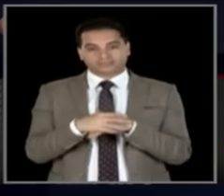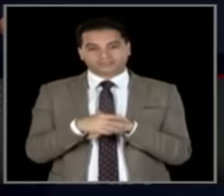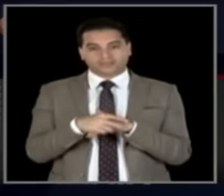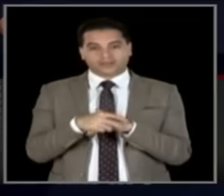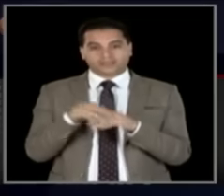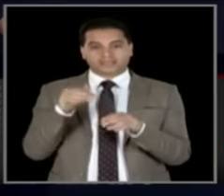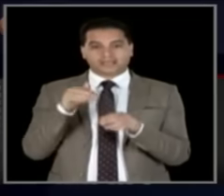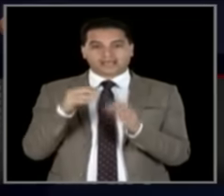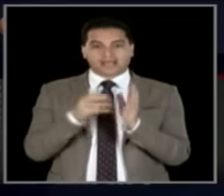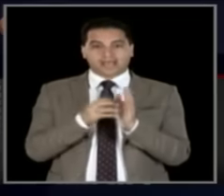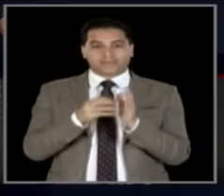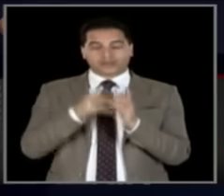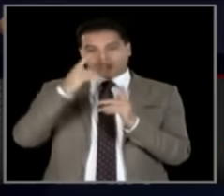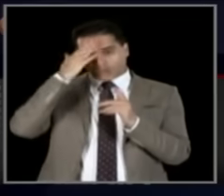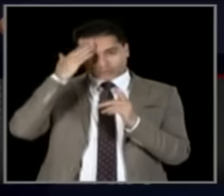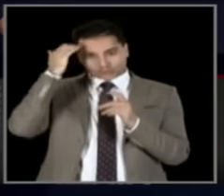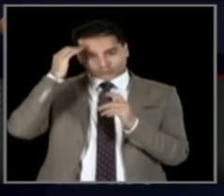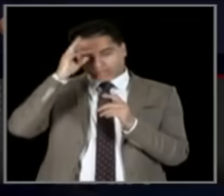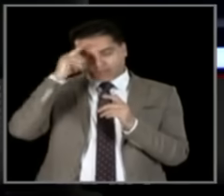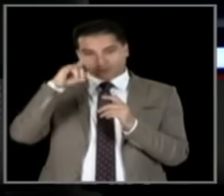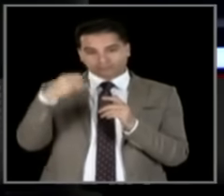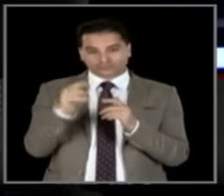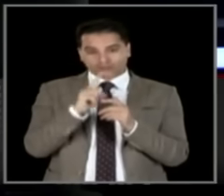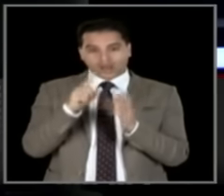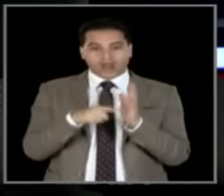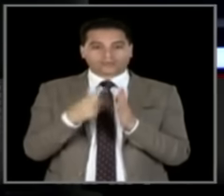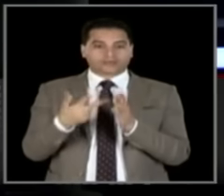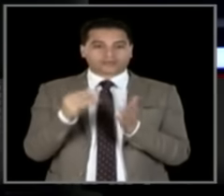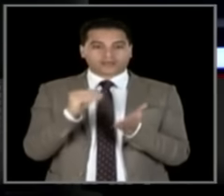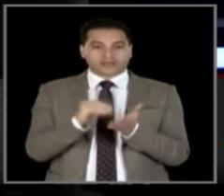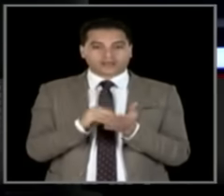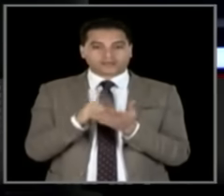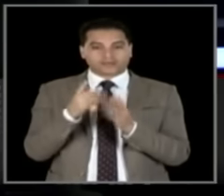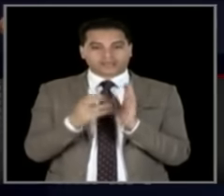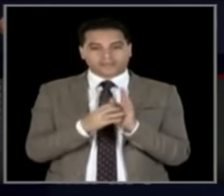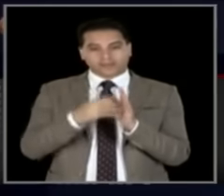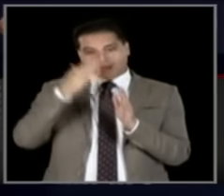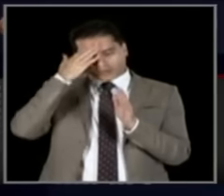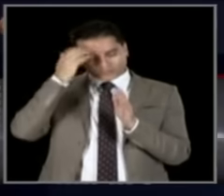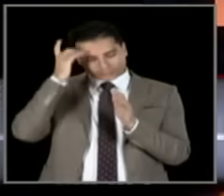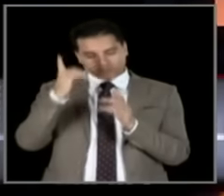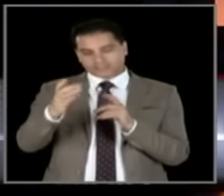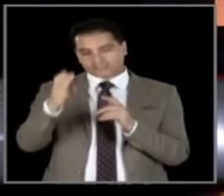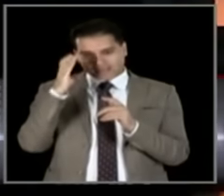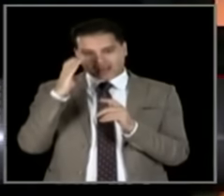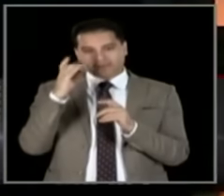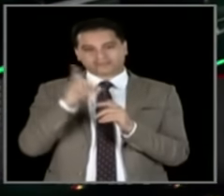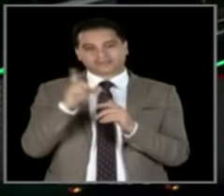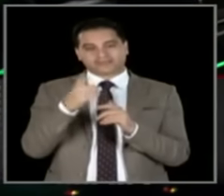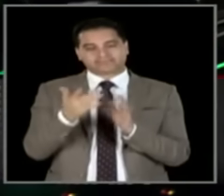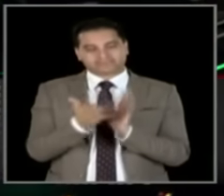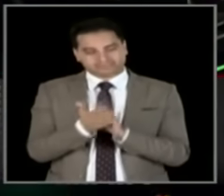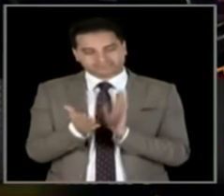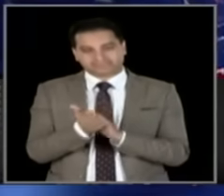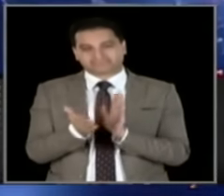جامعة أسيوط لو أخدتوش الجوكر نحسم أول ثلاث نقاط لجامعة أسيوط. إجابة صحيحة.